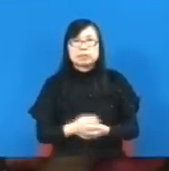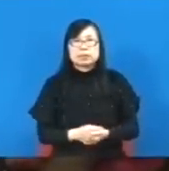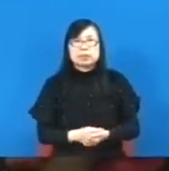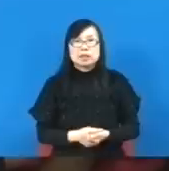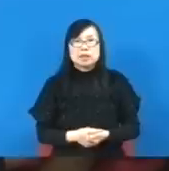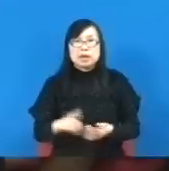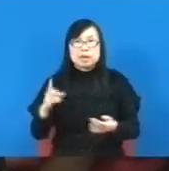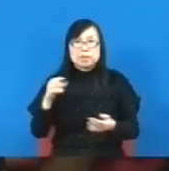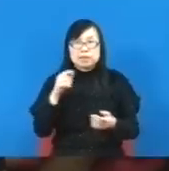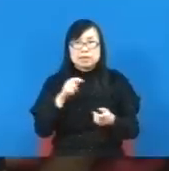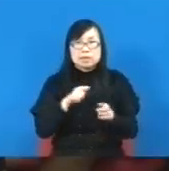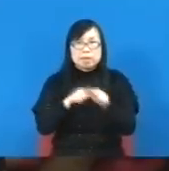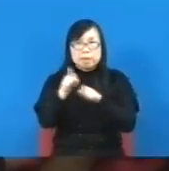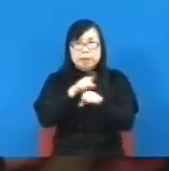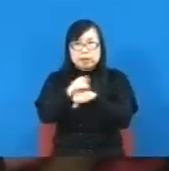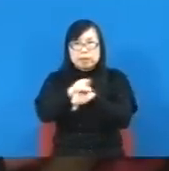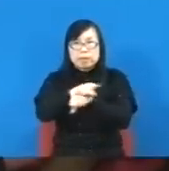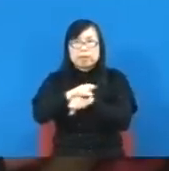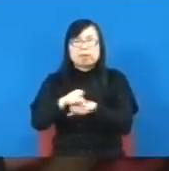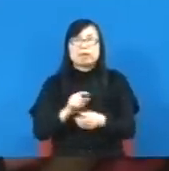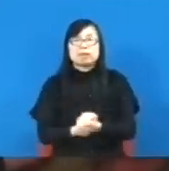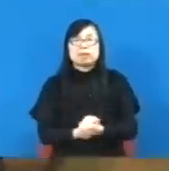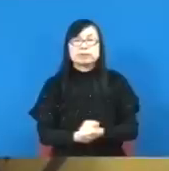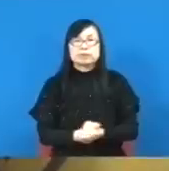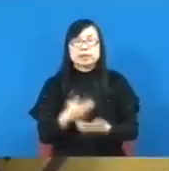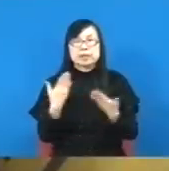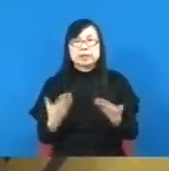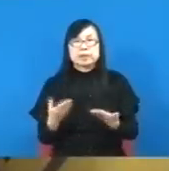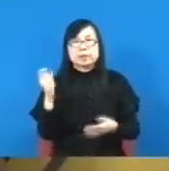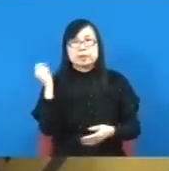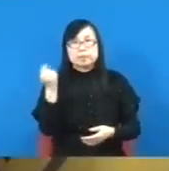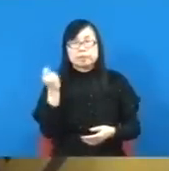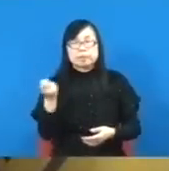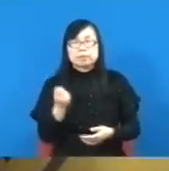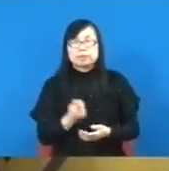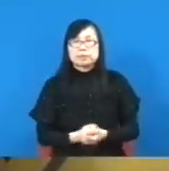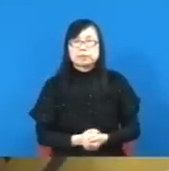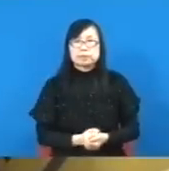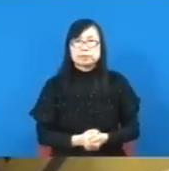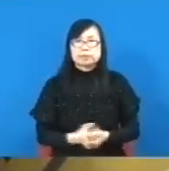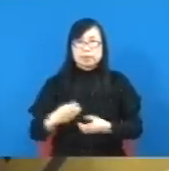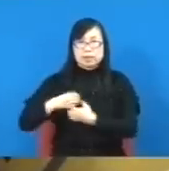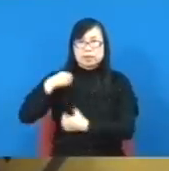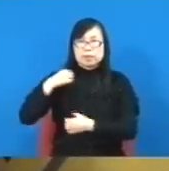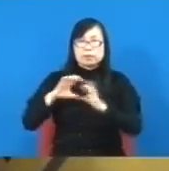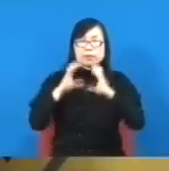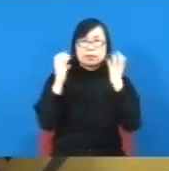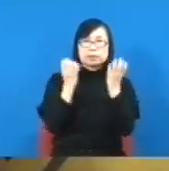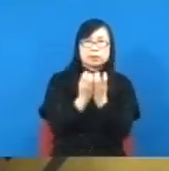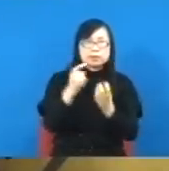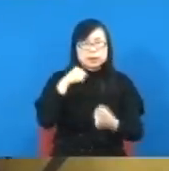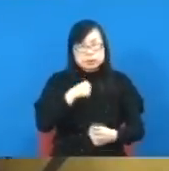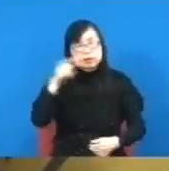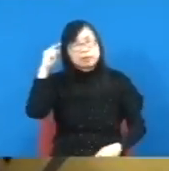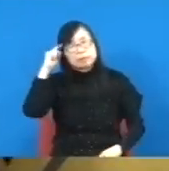彈互射咁先要？ 嗱，咁好簡單嘅啫。咁即係共產黨，如果佢諗住